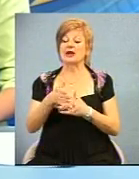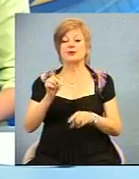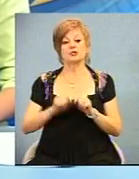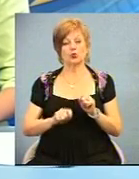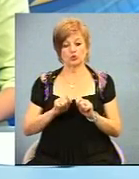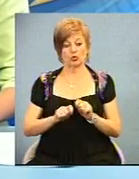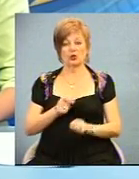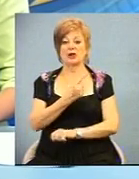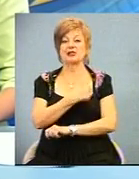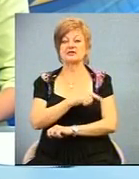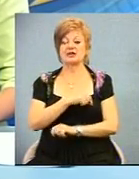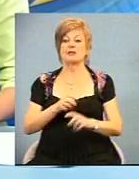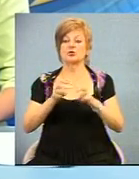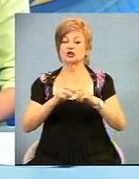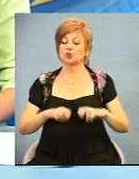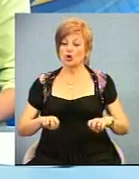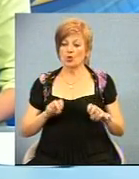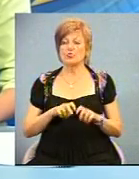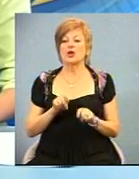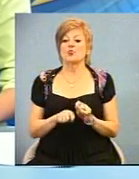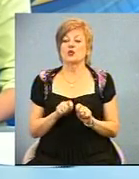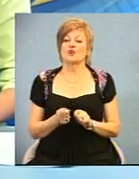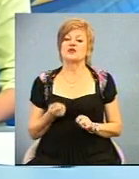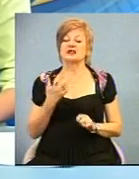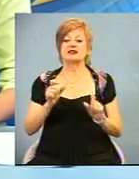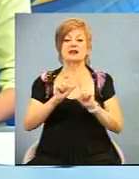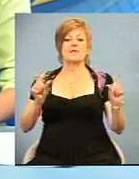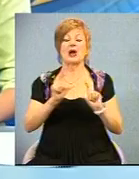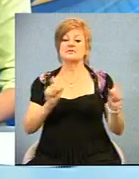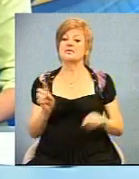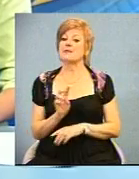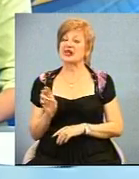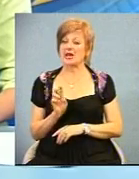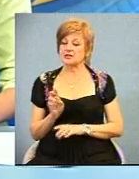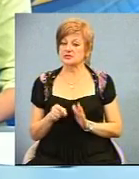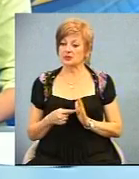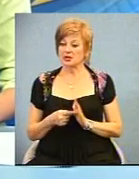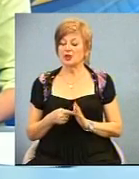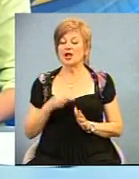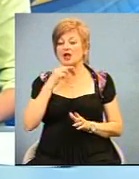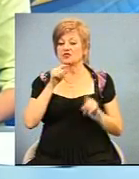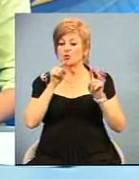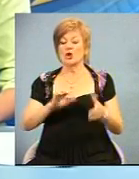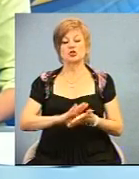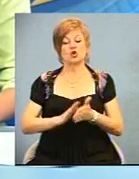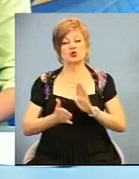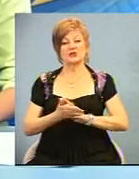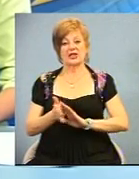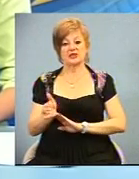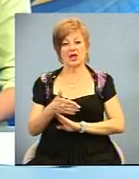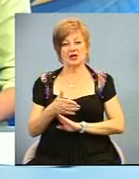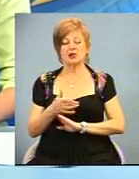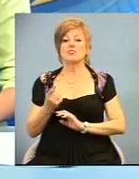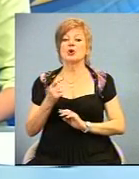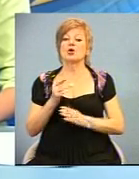Санітарна комісія Держпродспоживслужби перевірила кілька супермаркетів Бердянська. Звертала увагу на стан риби, що продається, умови